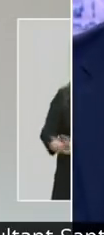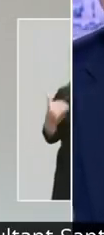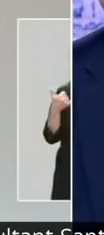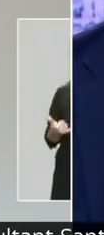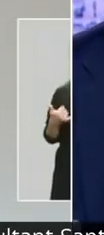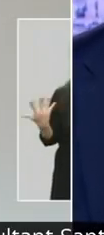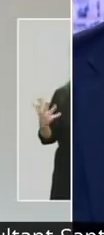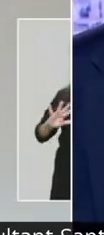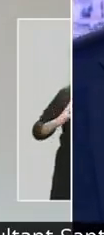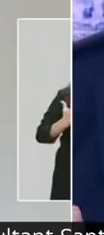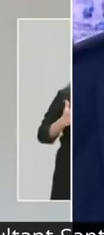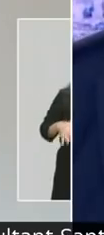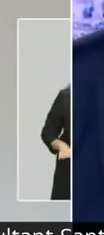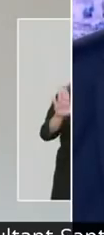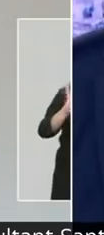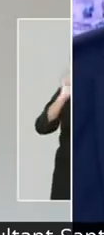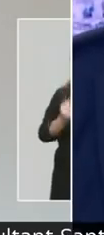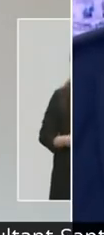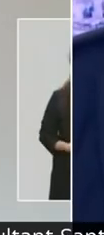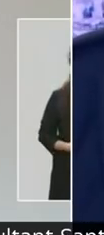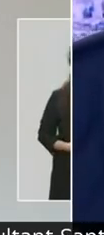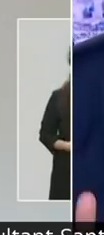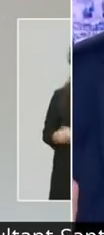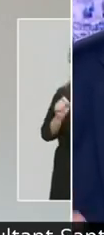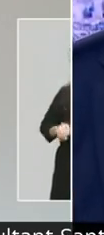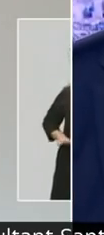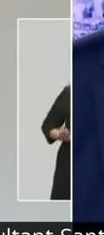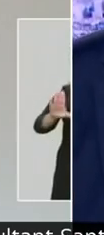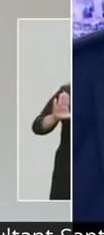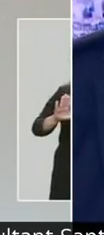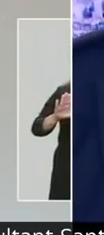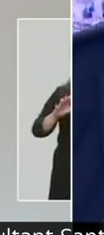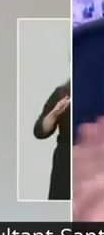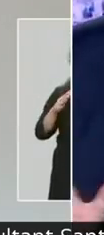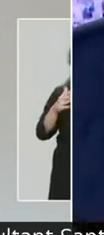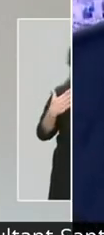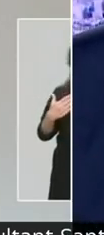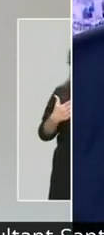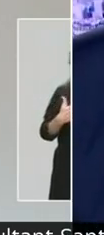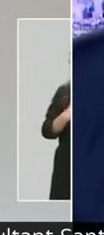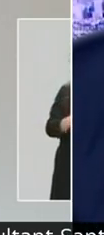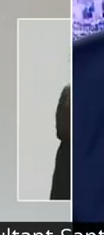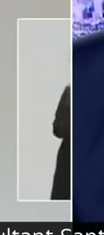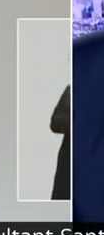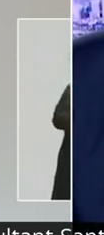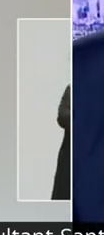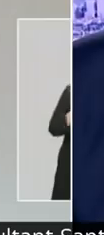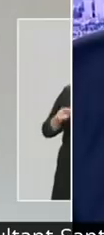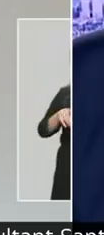discrétion, alors, en fonction de je ne sais quoi, faire le retour du masque à l'extérieur. Ça c'est. Pour les marchés de Noël, il n'y a aucun rationnel scientifique à cette mesure.